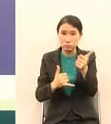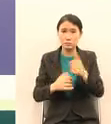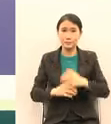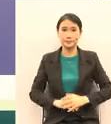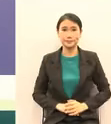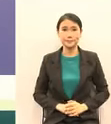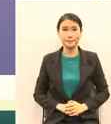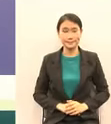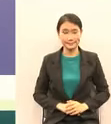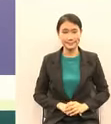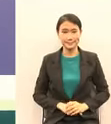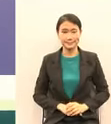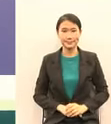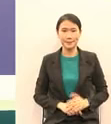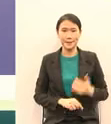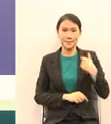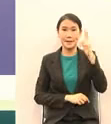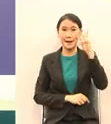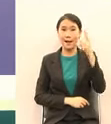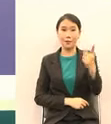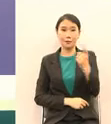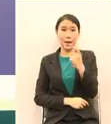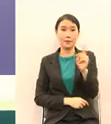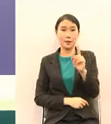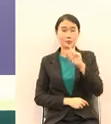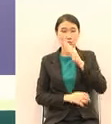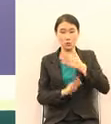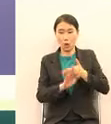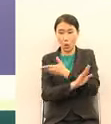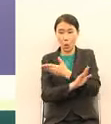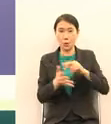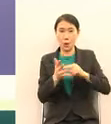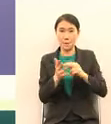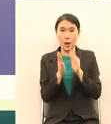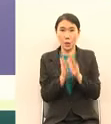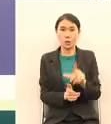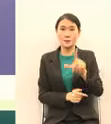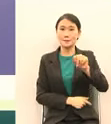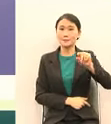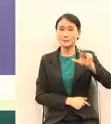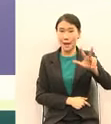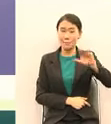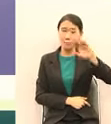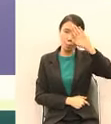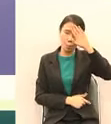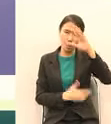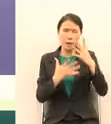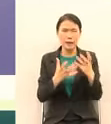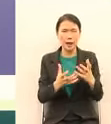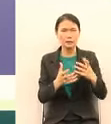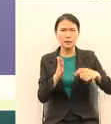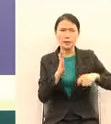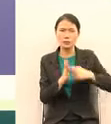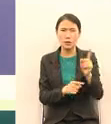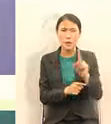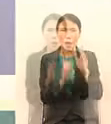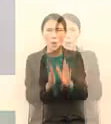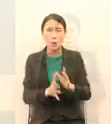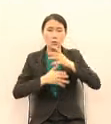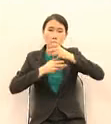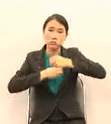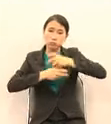อาจารย์ถามต่อเนื่องนิดนึงค่ะในส่วนของผู้ป่วยที่อาการหนัก23รายค่ะอาจารย์มันเป็นผู้ป่วยที่เป็นผู้สู